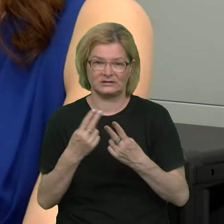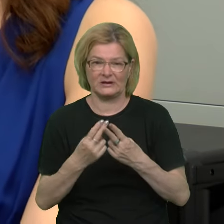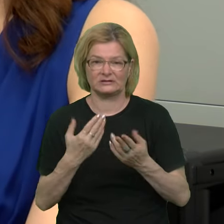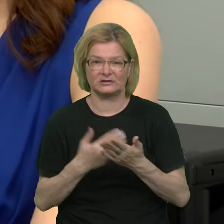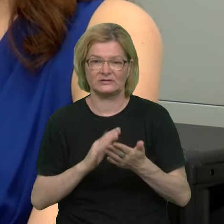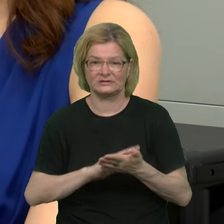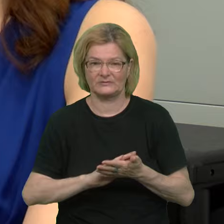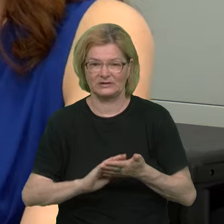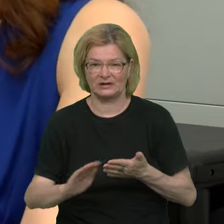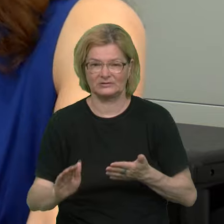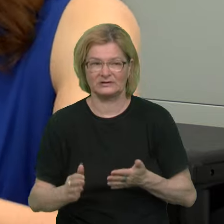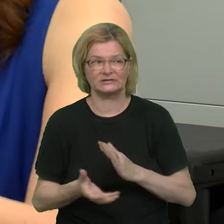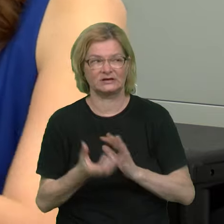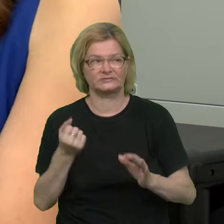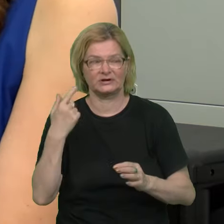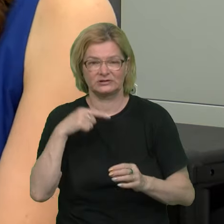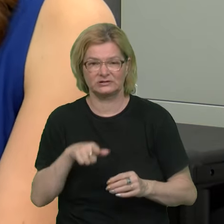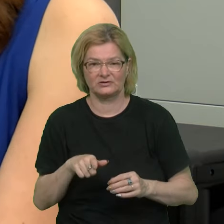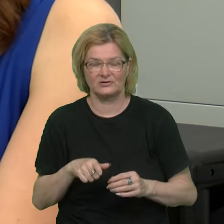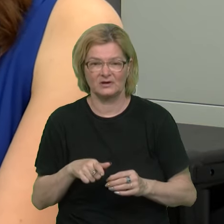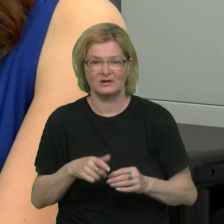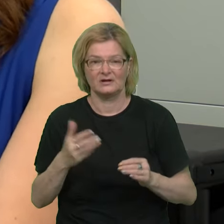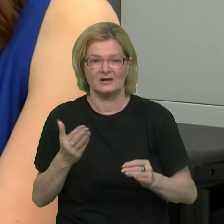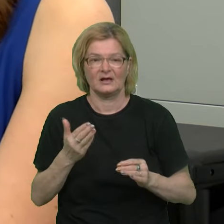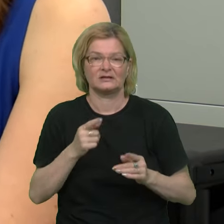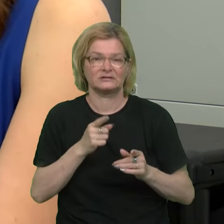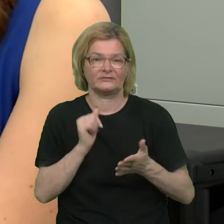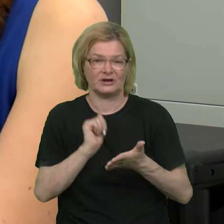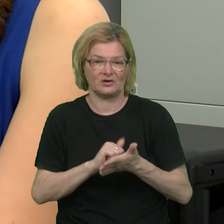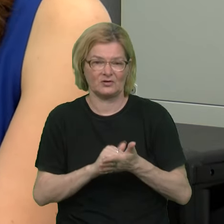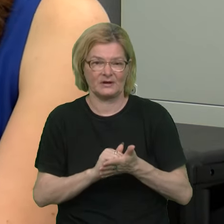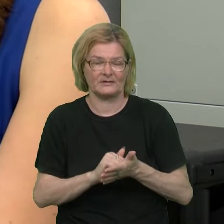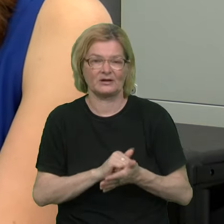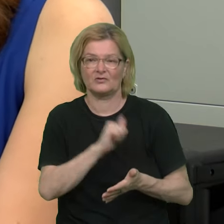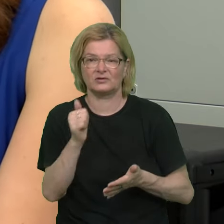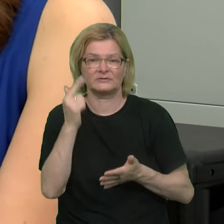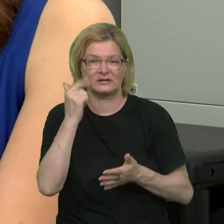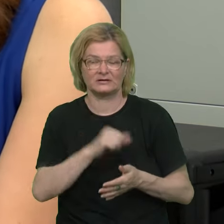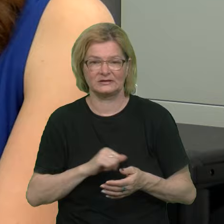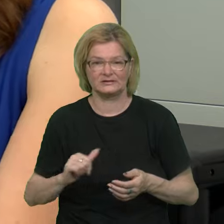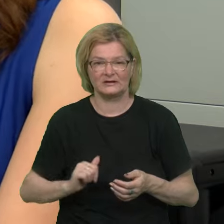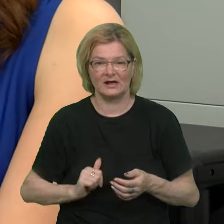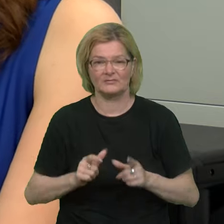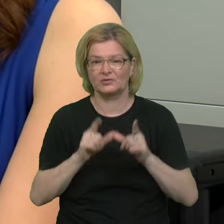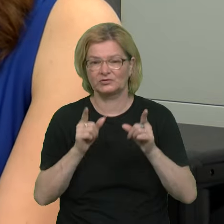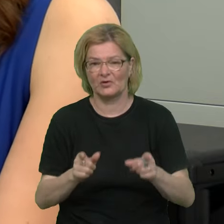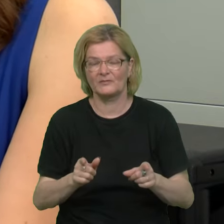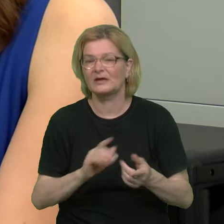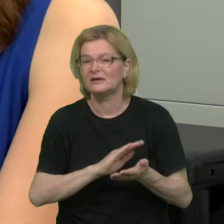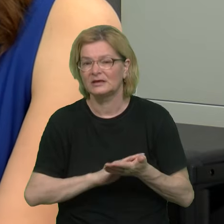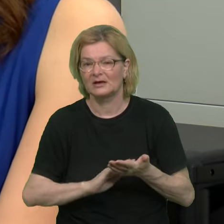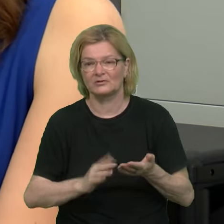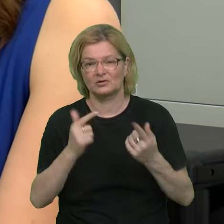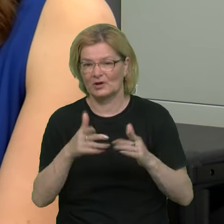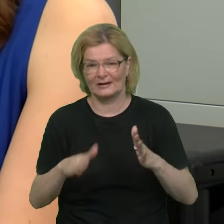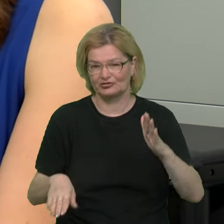za medije, tako da sam jednostavno se izvukla iz toga, ali kad ste vi novinari, kad ste godinama, evo znate sami, u